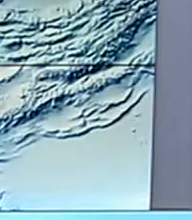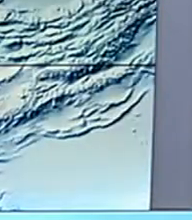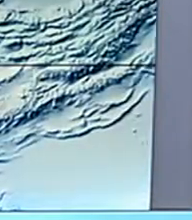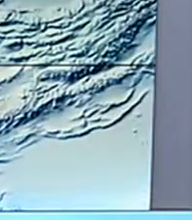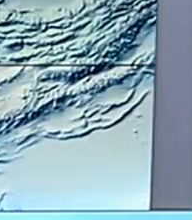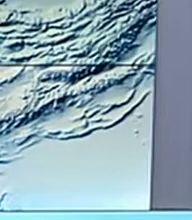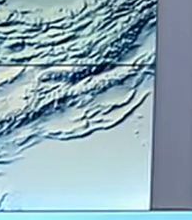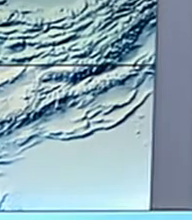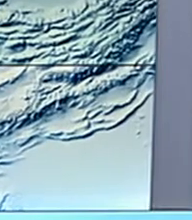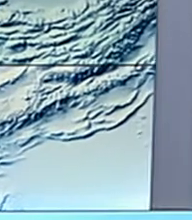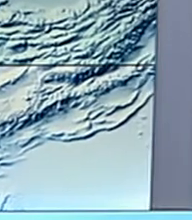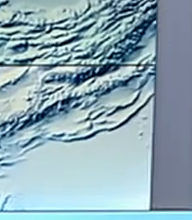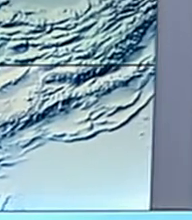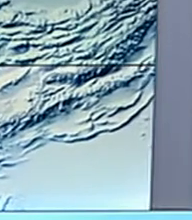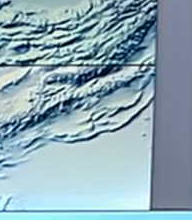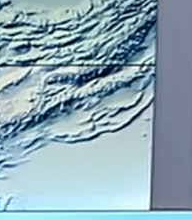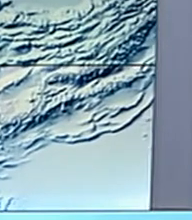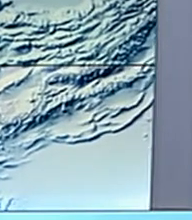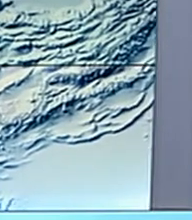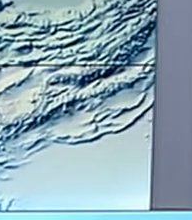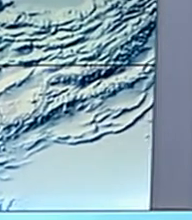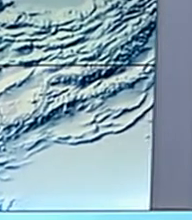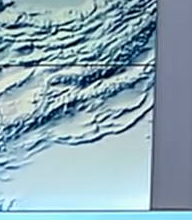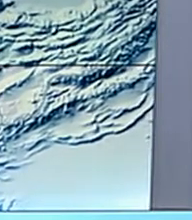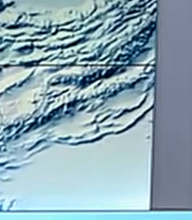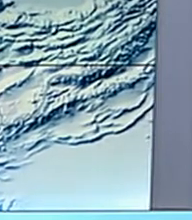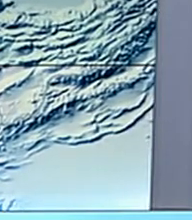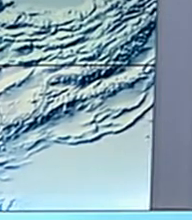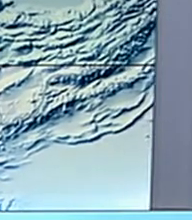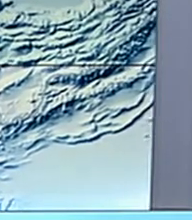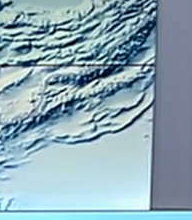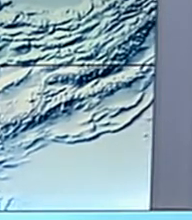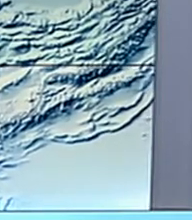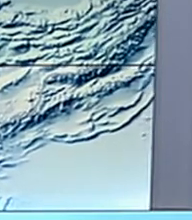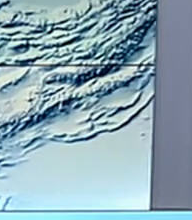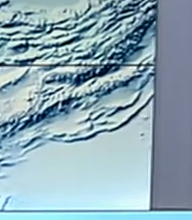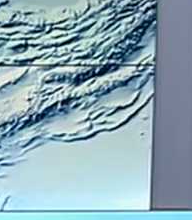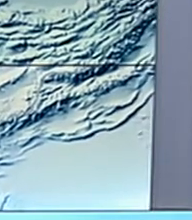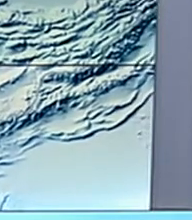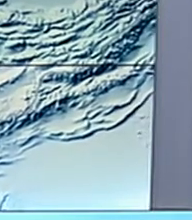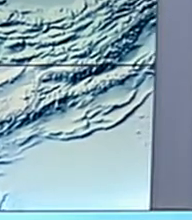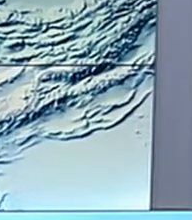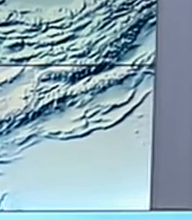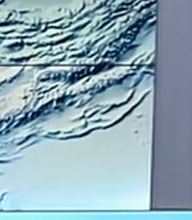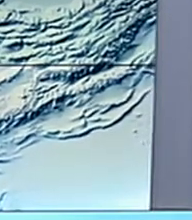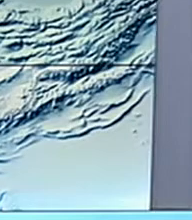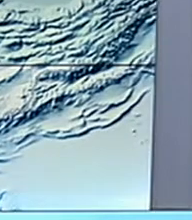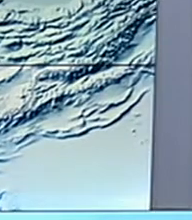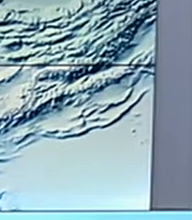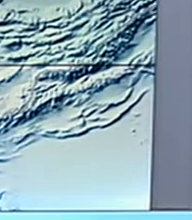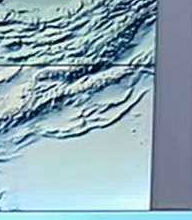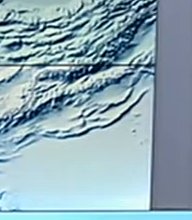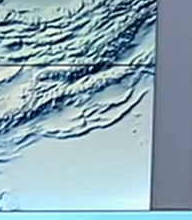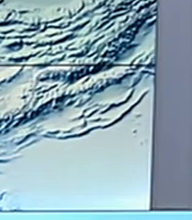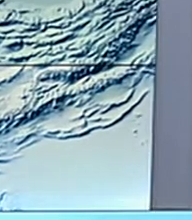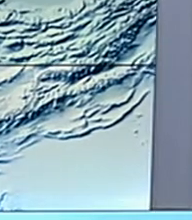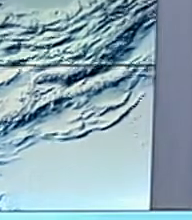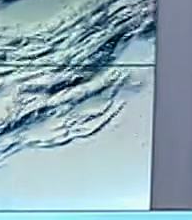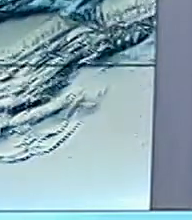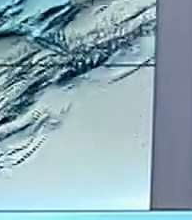жауады, Қызылордада +12 көшпелі бұлт шығады. Тараз бен Талдықорған жақта күн ашық, күндіз 14 градусқа дейін